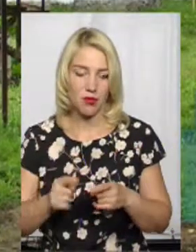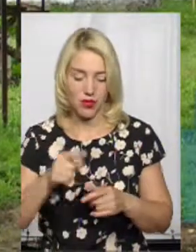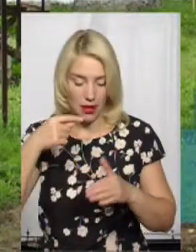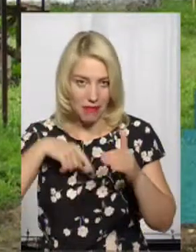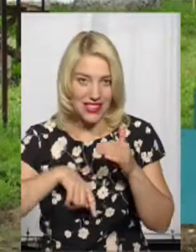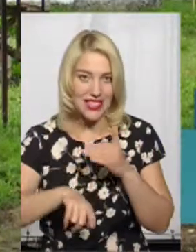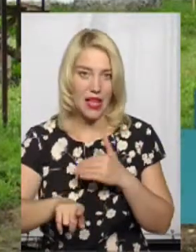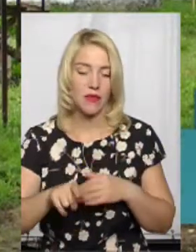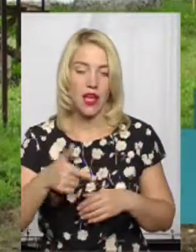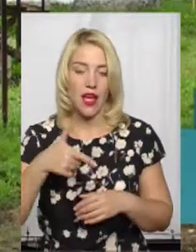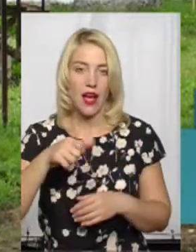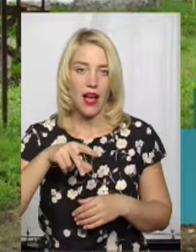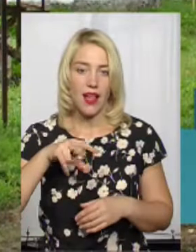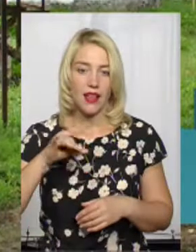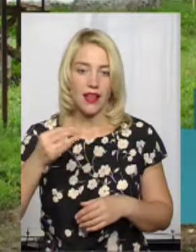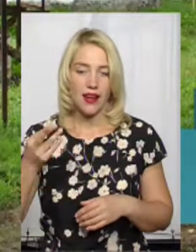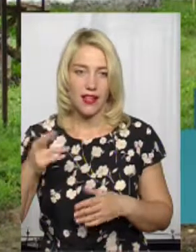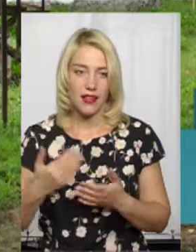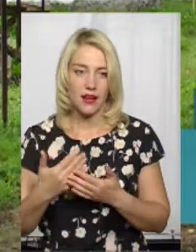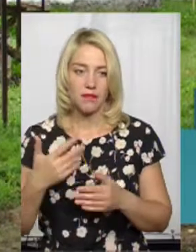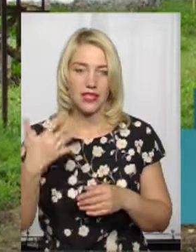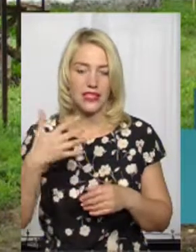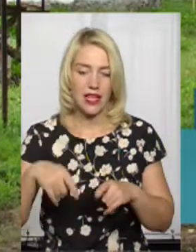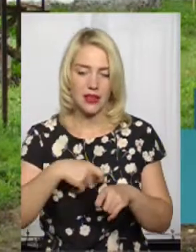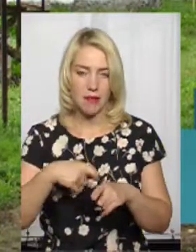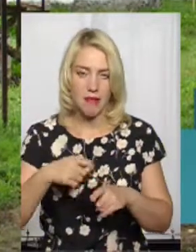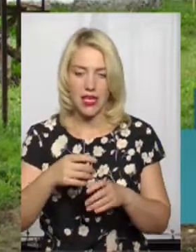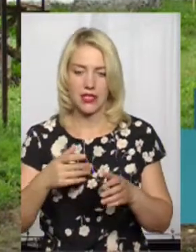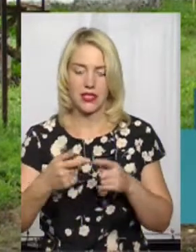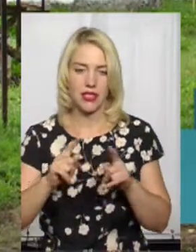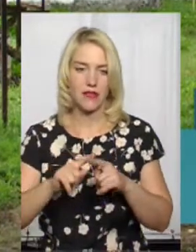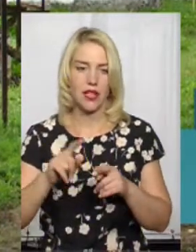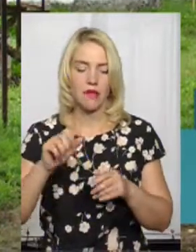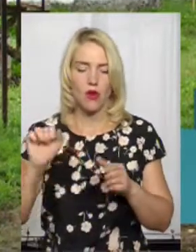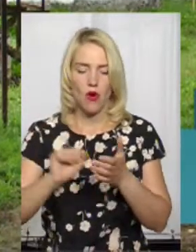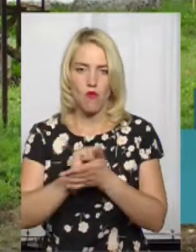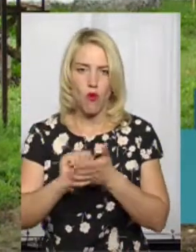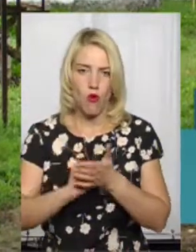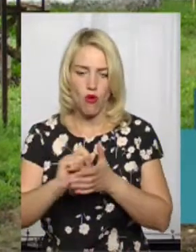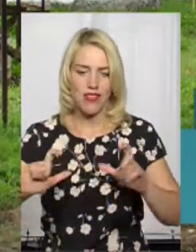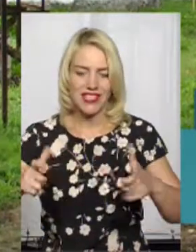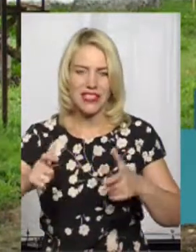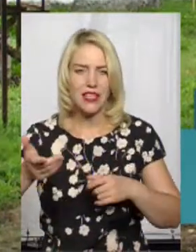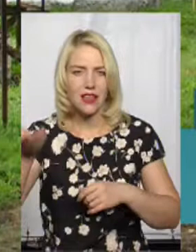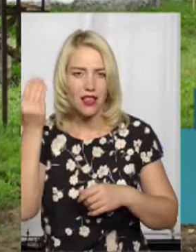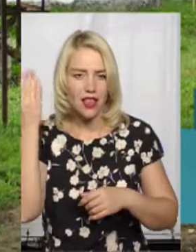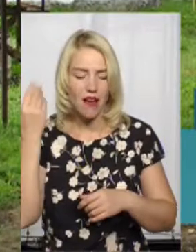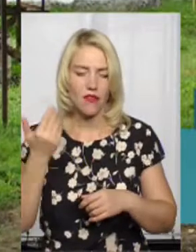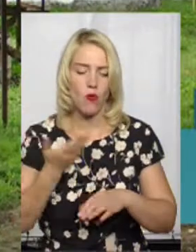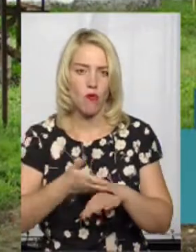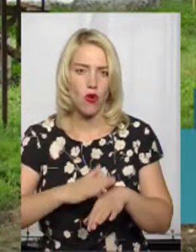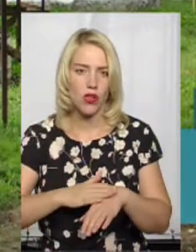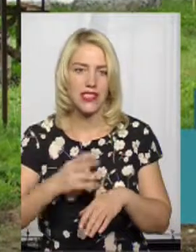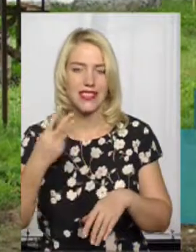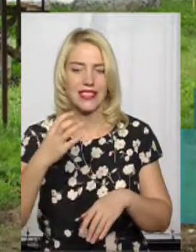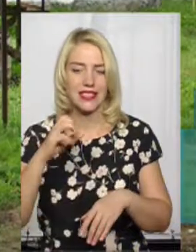галерея загальною протяжністю біля 50 метрів з нішами, мурована з цегли давньої польської 30-сантиметрової.